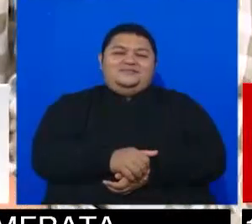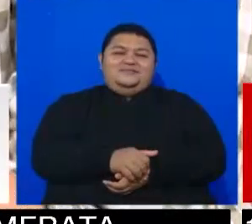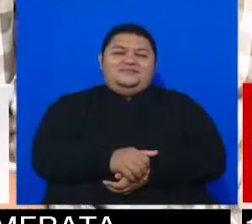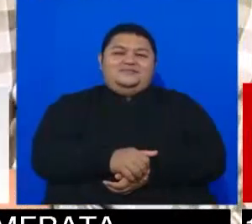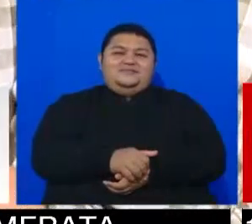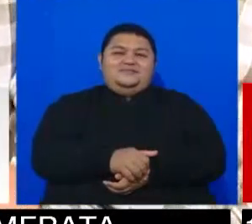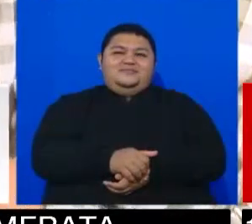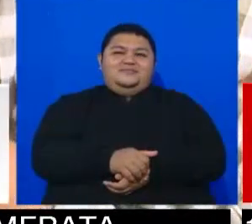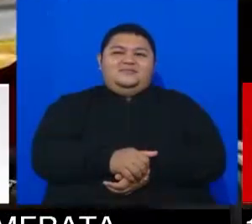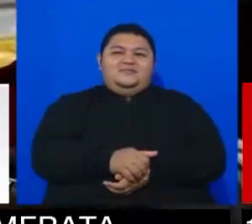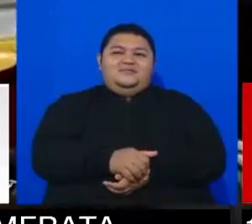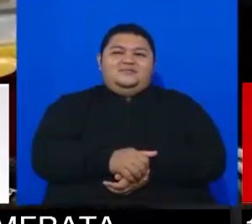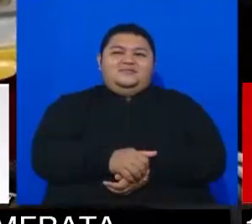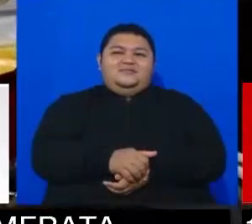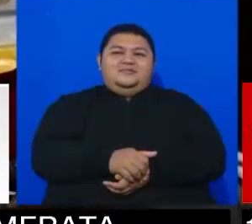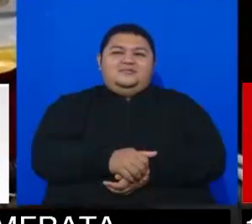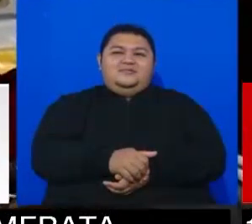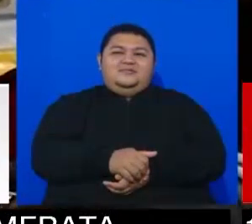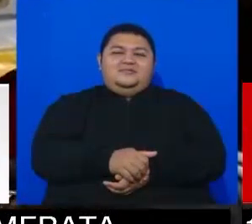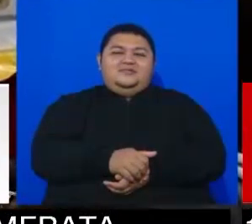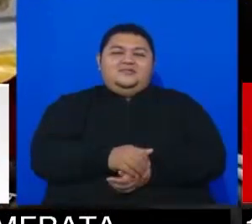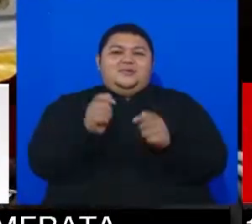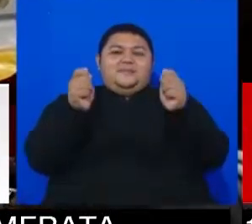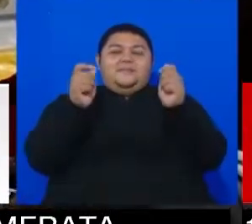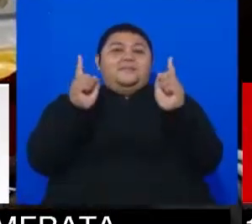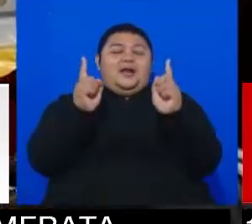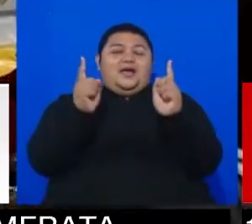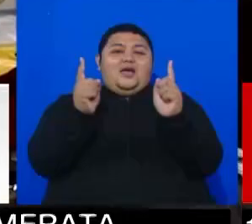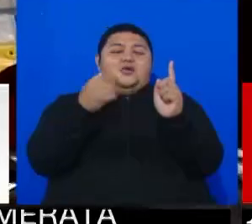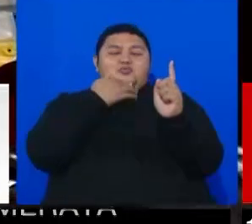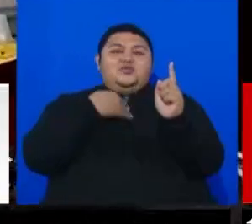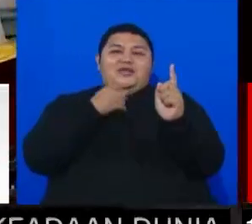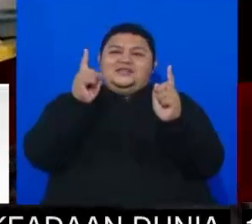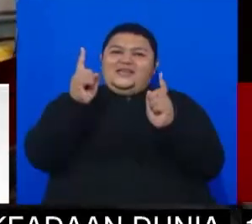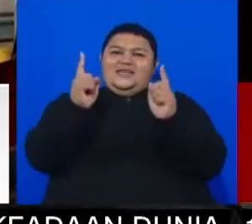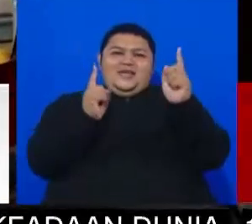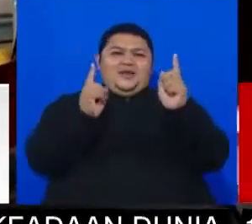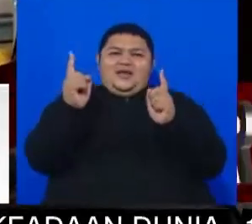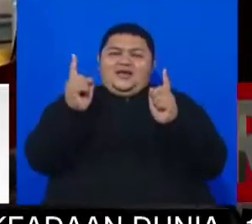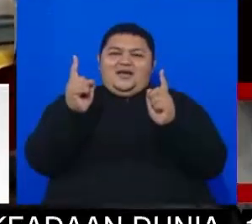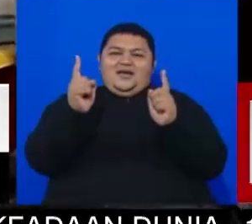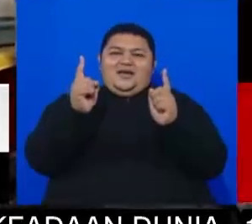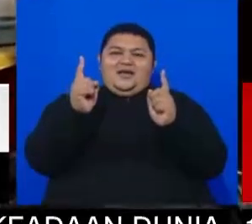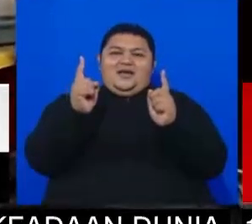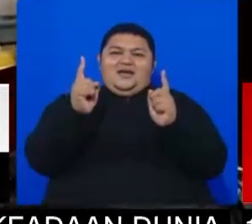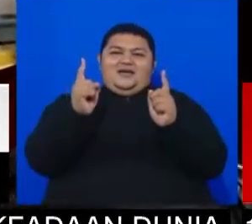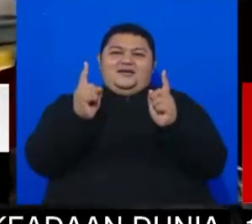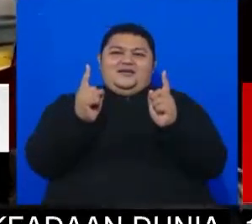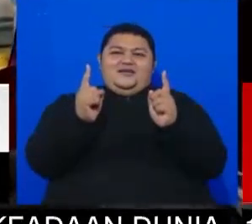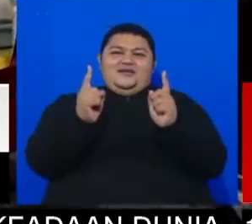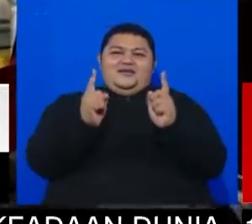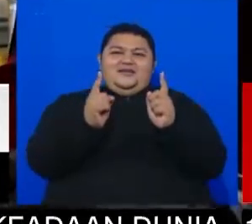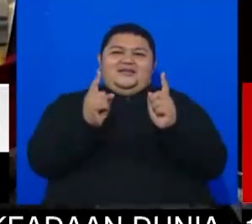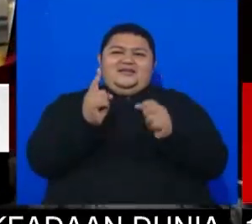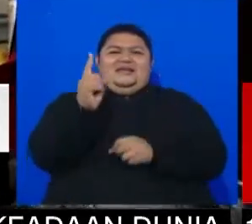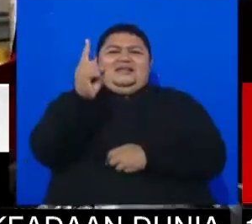Coba, Anda tebak mana hasil yang saya, yang kanan atau yang kiri? Kalau jawaban Anda yang kanan, ini hasil saya, Anda tepat. Gimana Bu, hasilnya kok beda